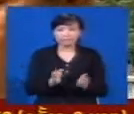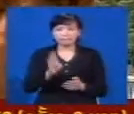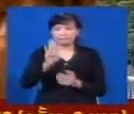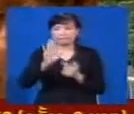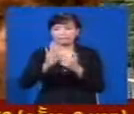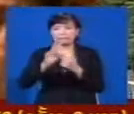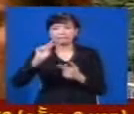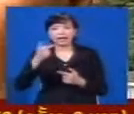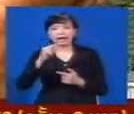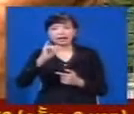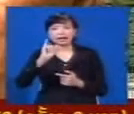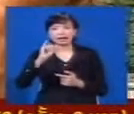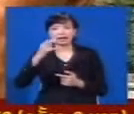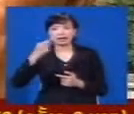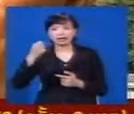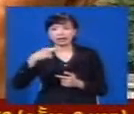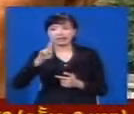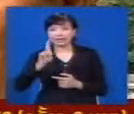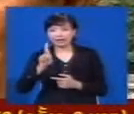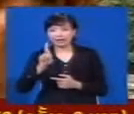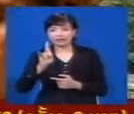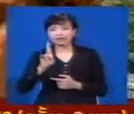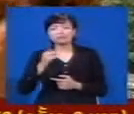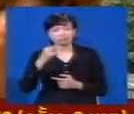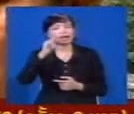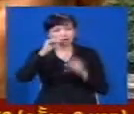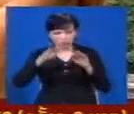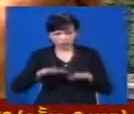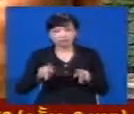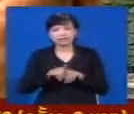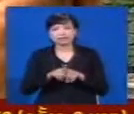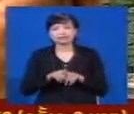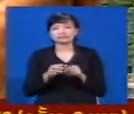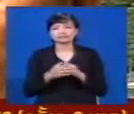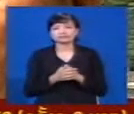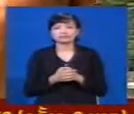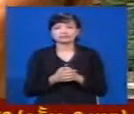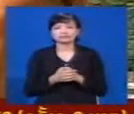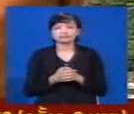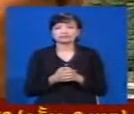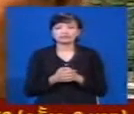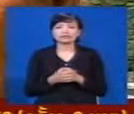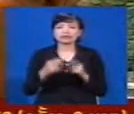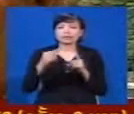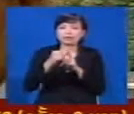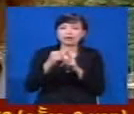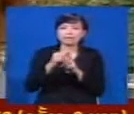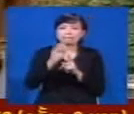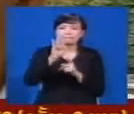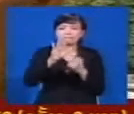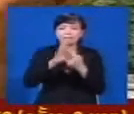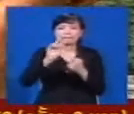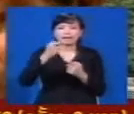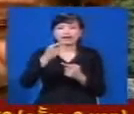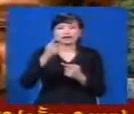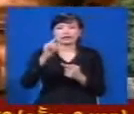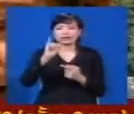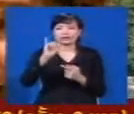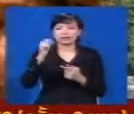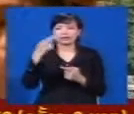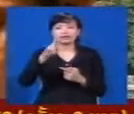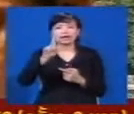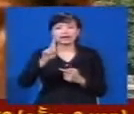ฮะก็ลดลงนะครับ130ที่บางไทรเนี่ยอยู่ที่ 1,400 คำว่าบางไทรเนี่ยก็หมายถึงปทุมธานีนนทบุรี